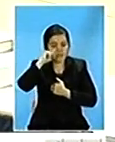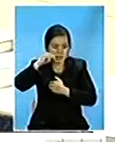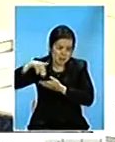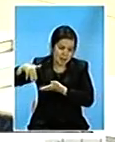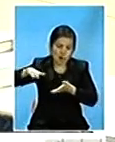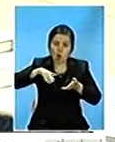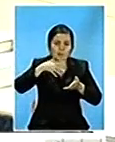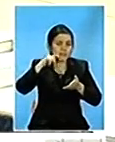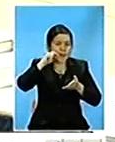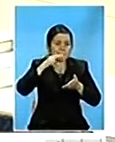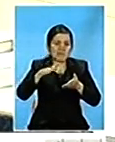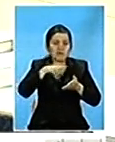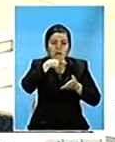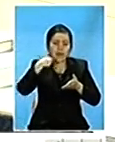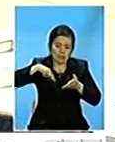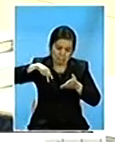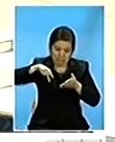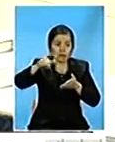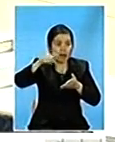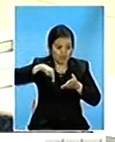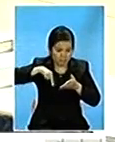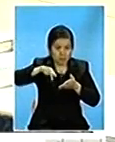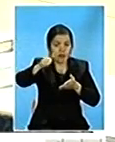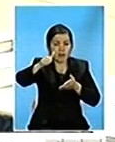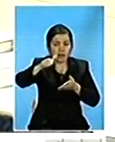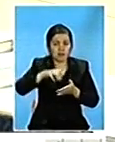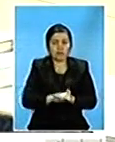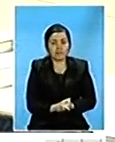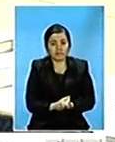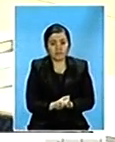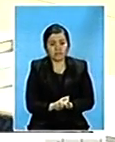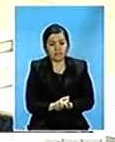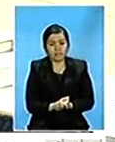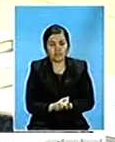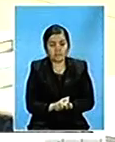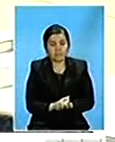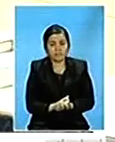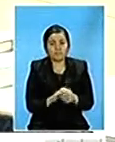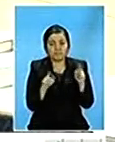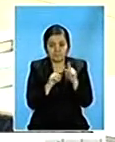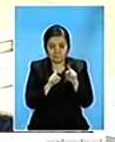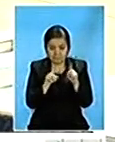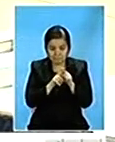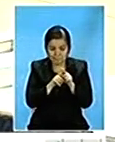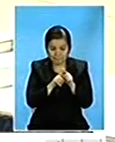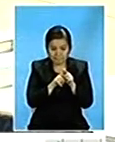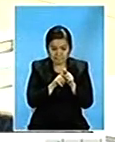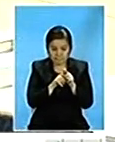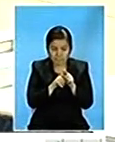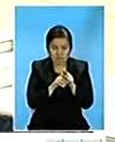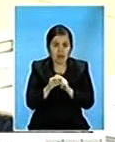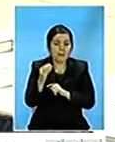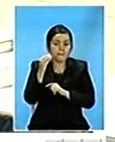ได้แล้วครับแม่น้ำประสักคนเดินข้ามได้เลยครับแล้วก็ที่บ้านมะนาวหว